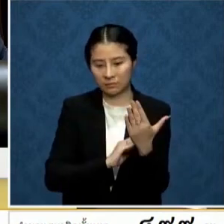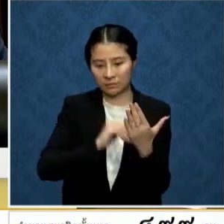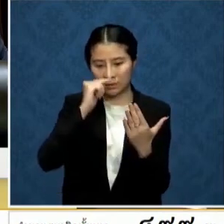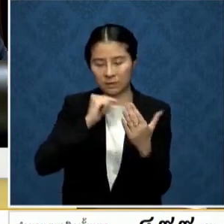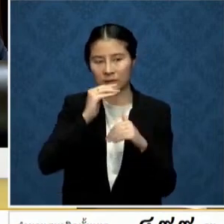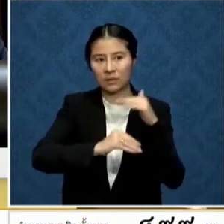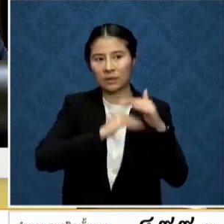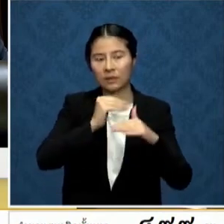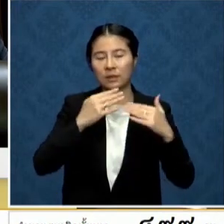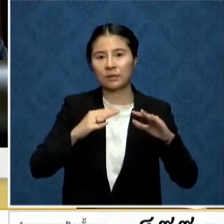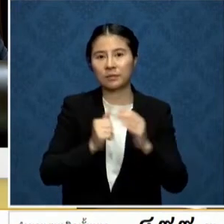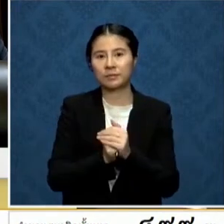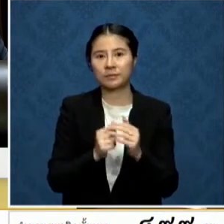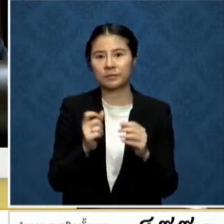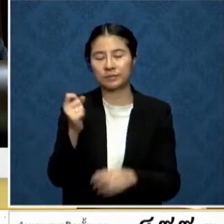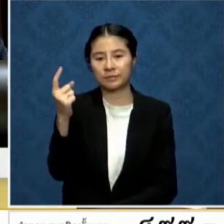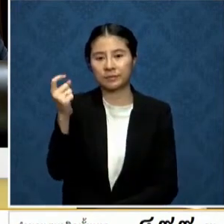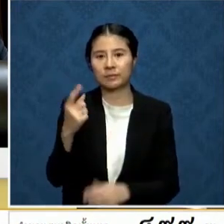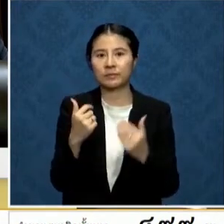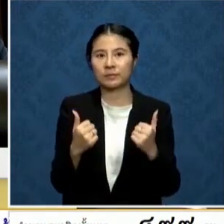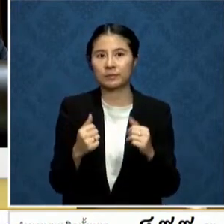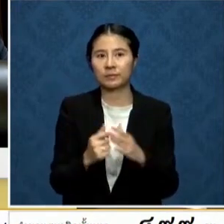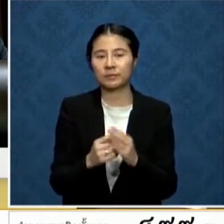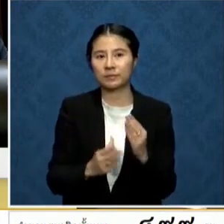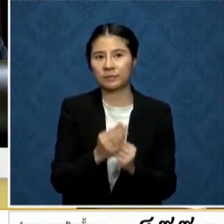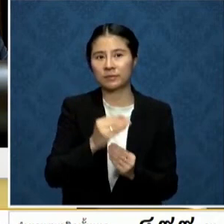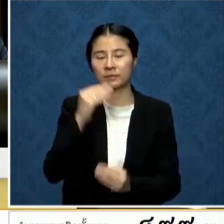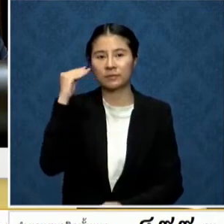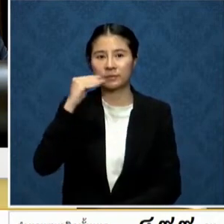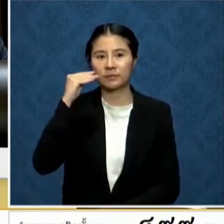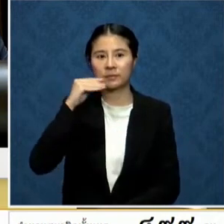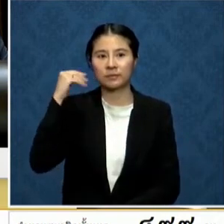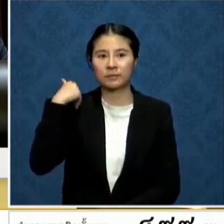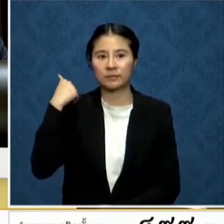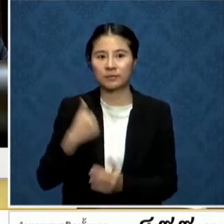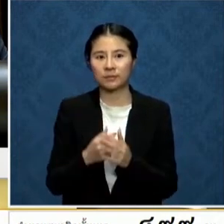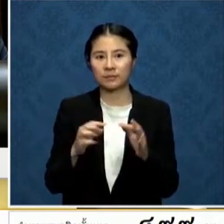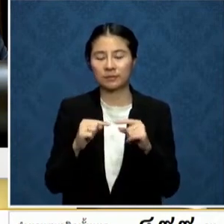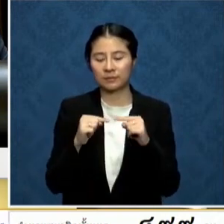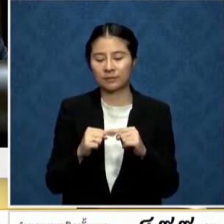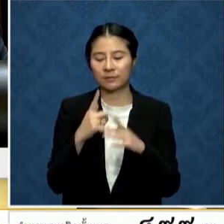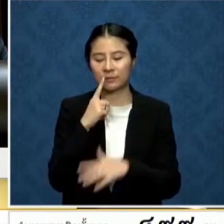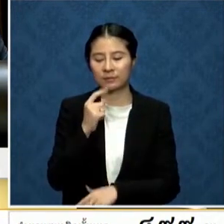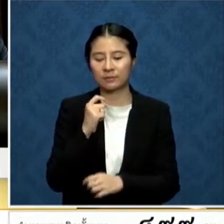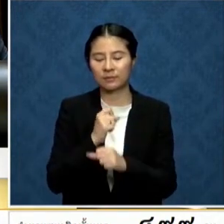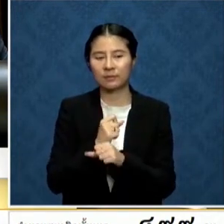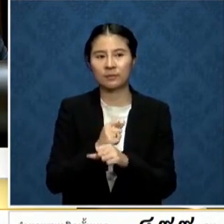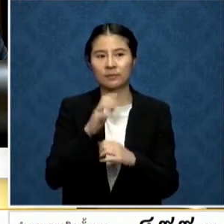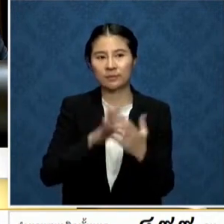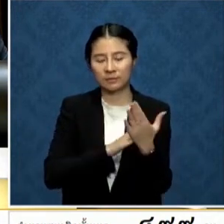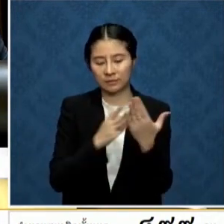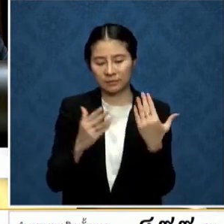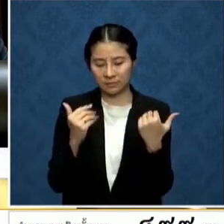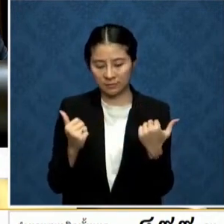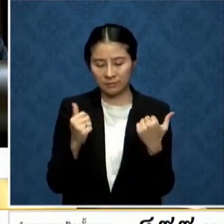ครับที่มาตอบทู้สดนะครับก็เขาจะมากันทุกสัปดาห์นะครับการที่ตอกระทู้สดและในร่างข้อบังคับ